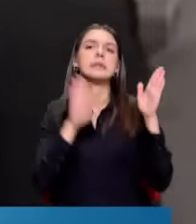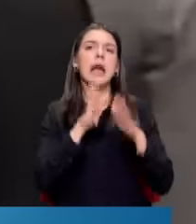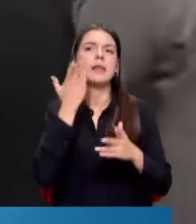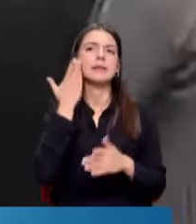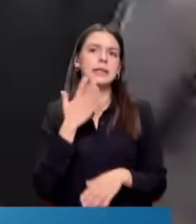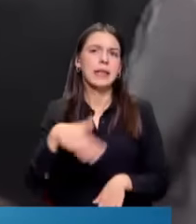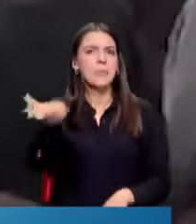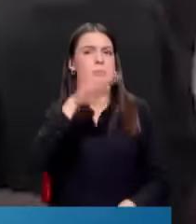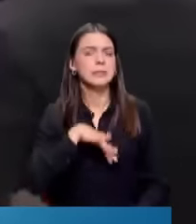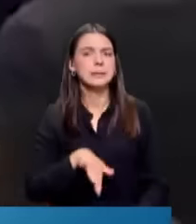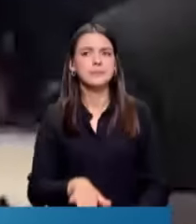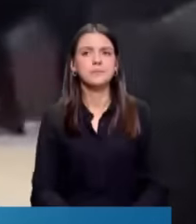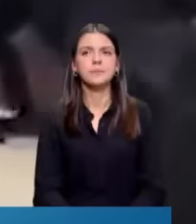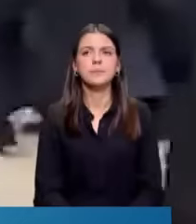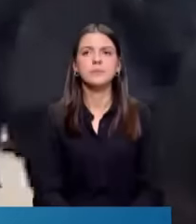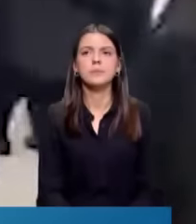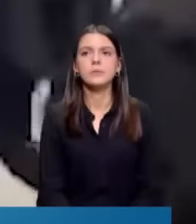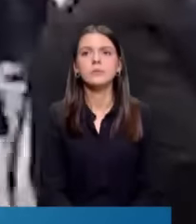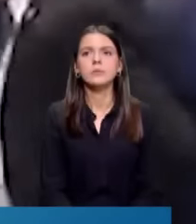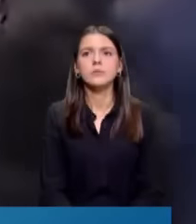izledik.